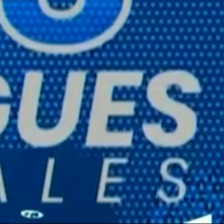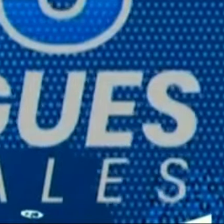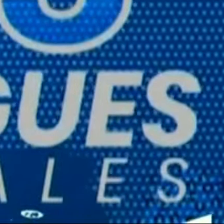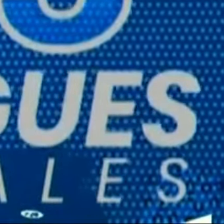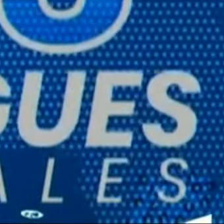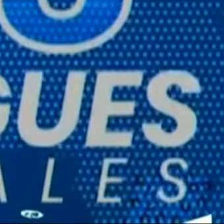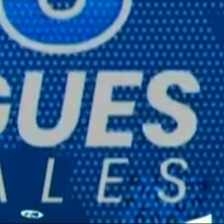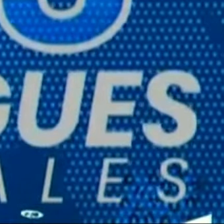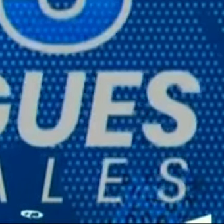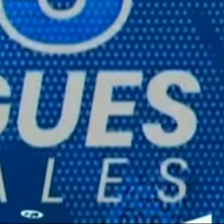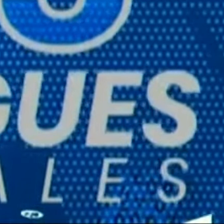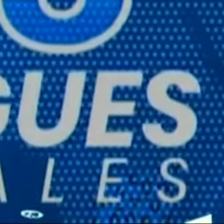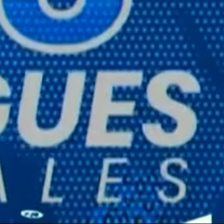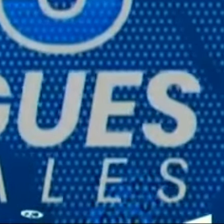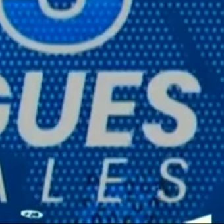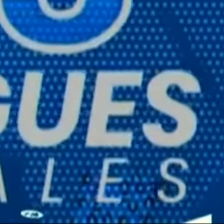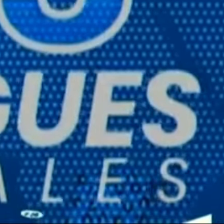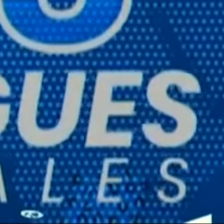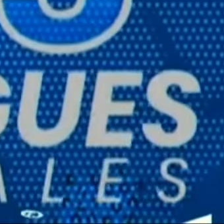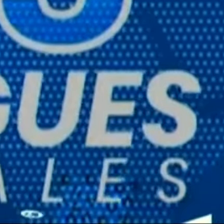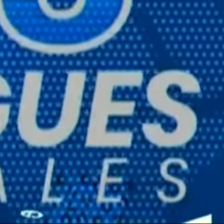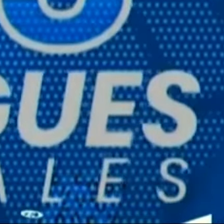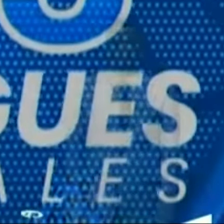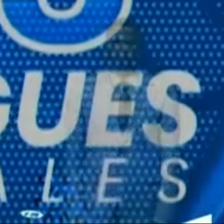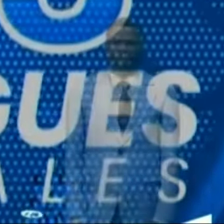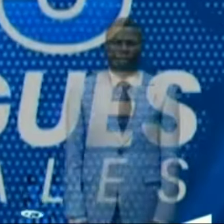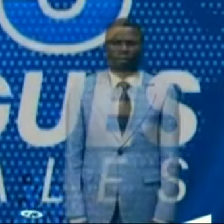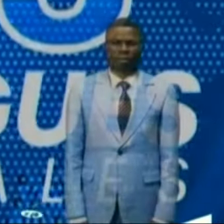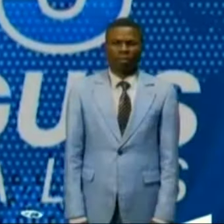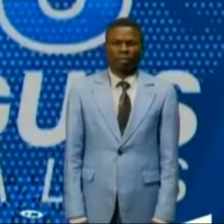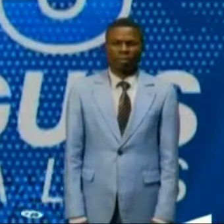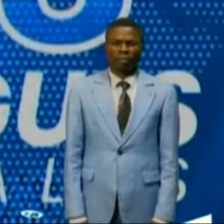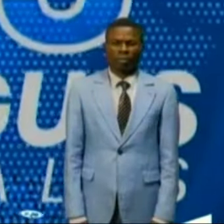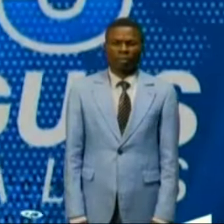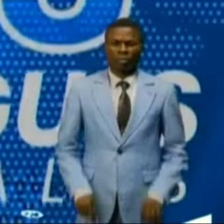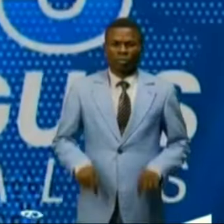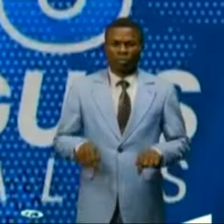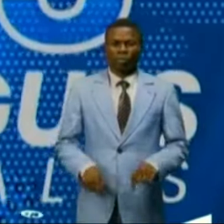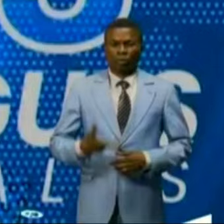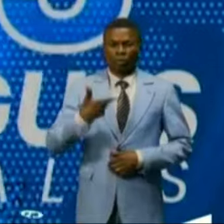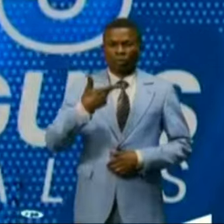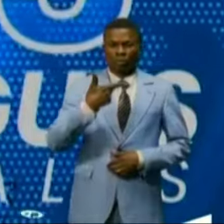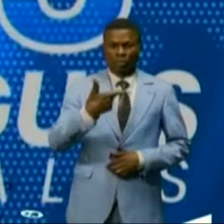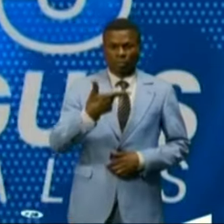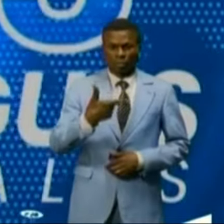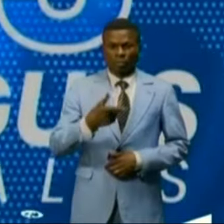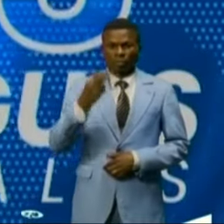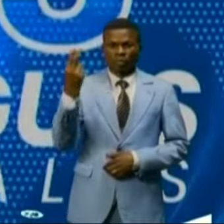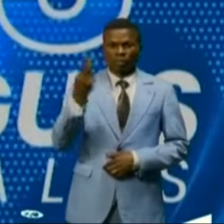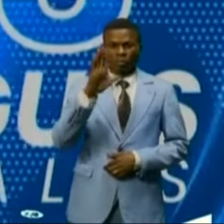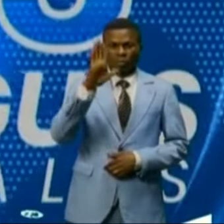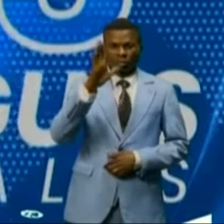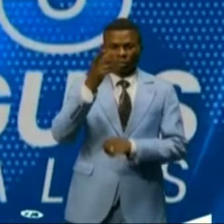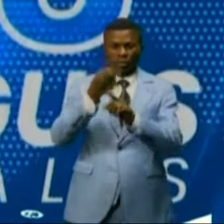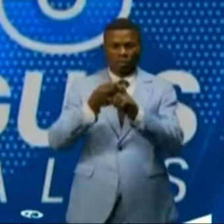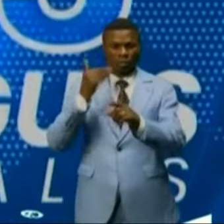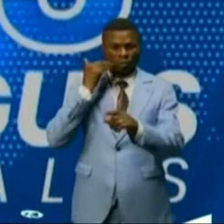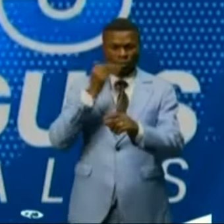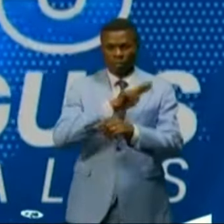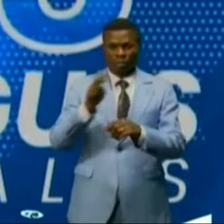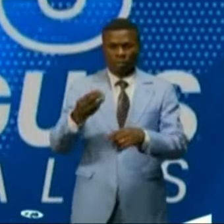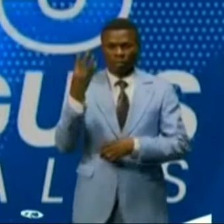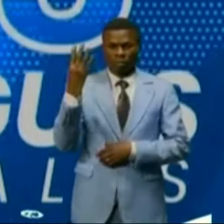Nous sommes mardi 25 juin 2024, il est 19h. Bienvenue dans ce journal de province sur la télévision nationale congolaise.